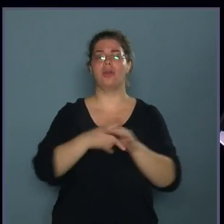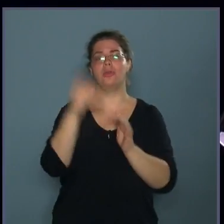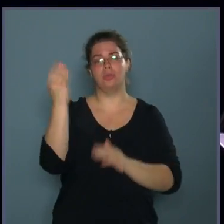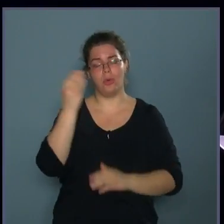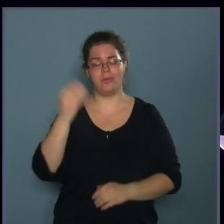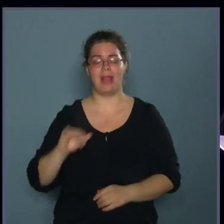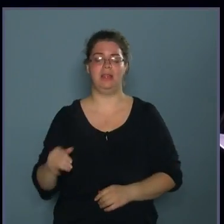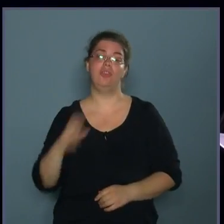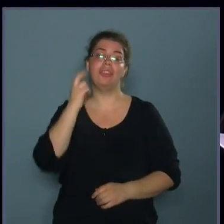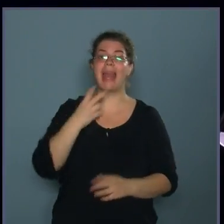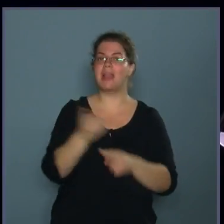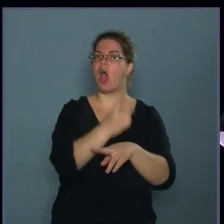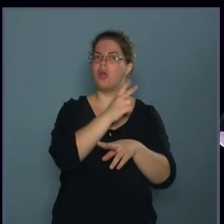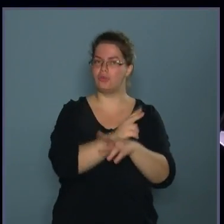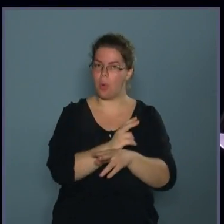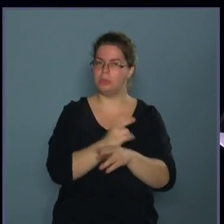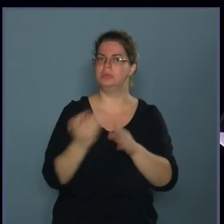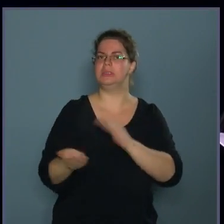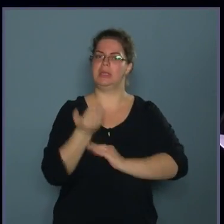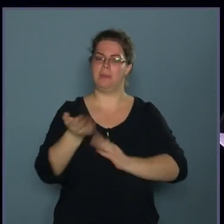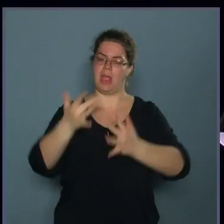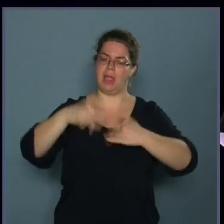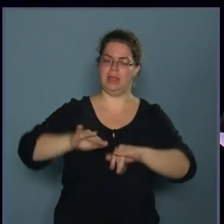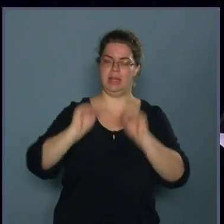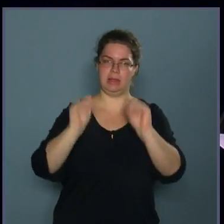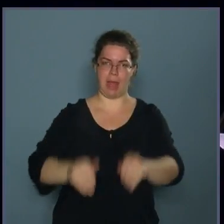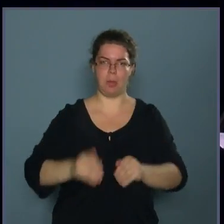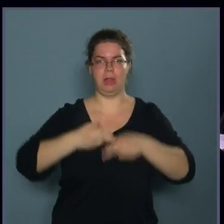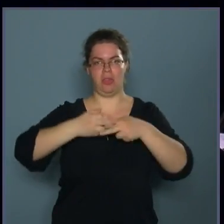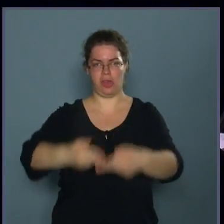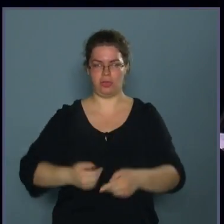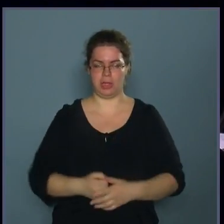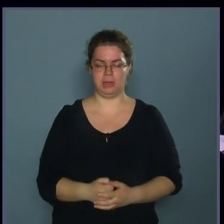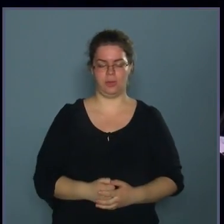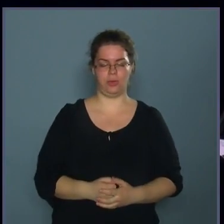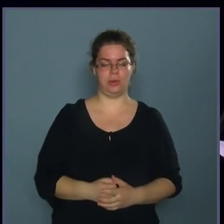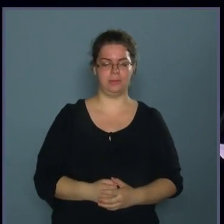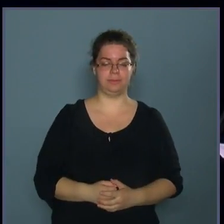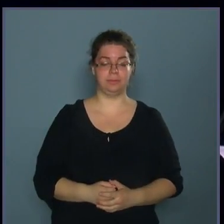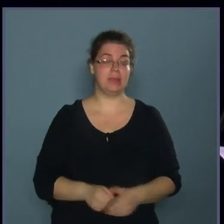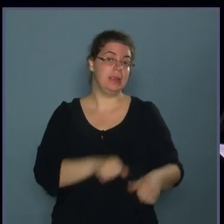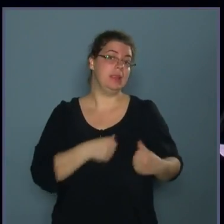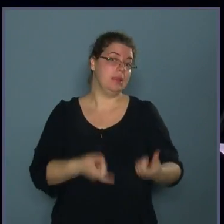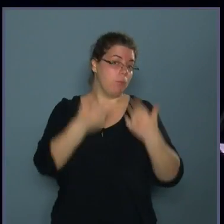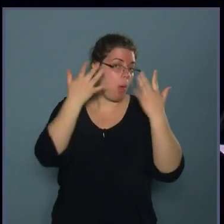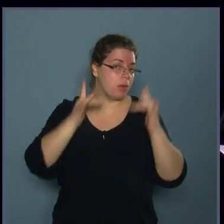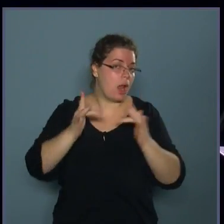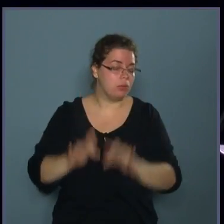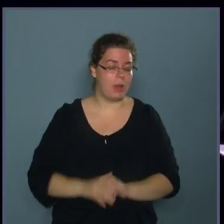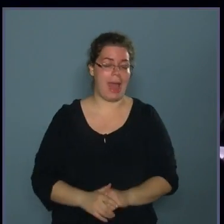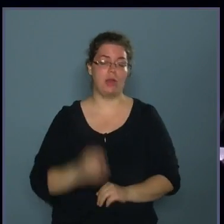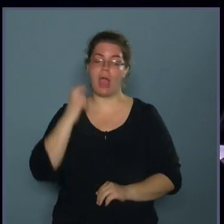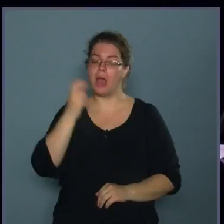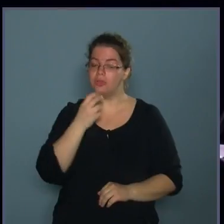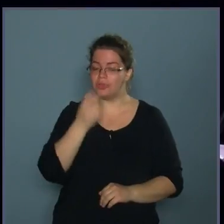közművelés Csilihez hasonló emblematikus helyszíneinek támogatását, segítését. Szívből gratulálok a